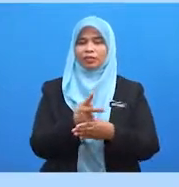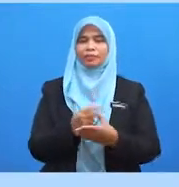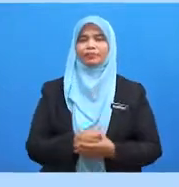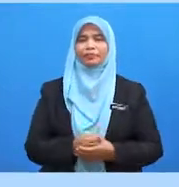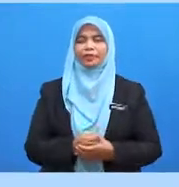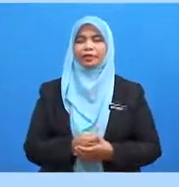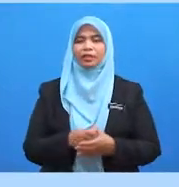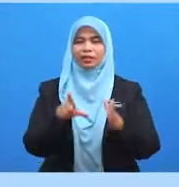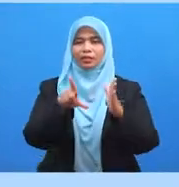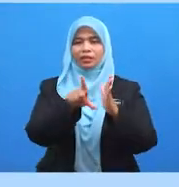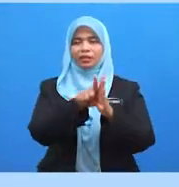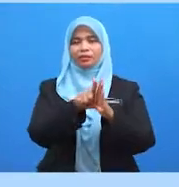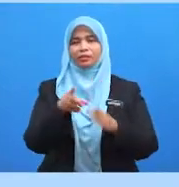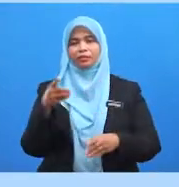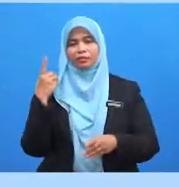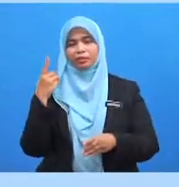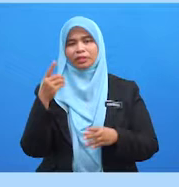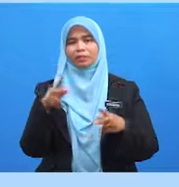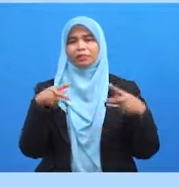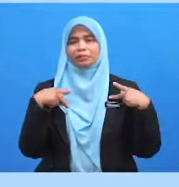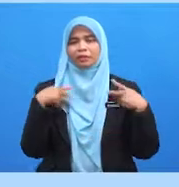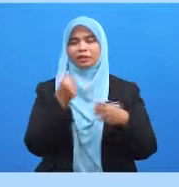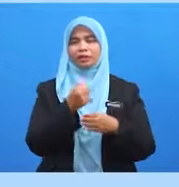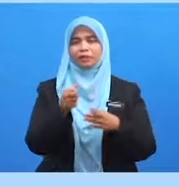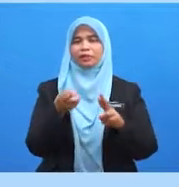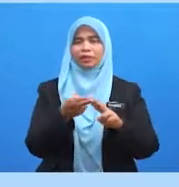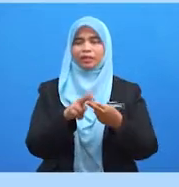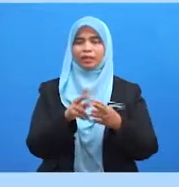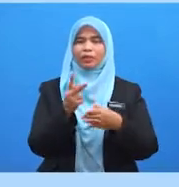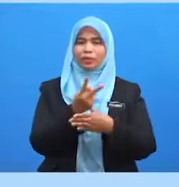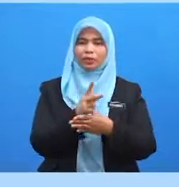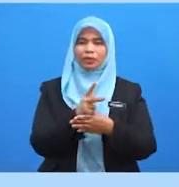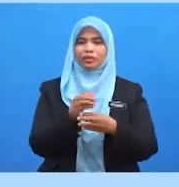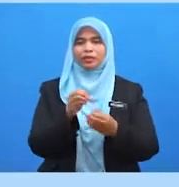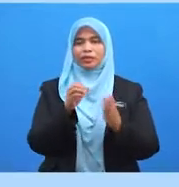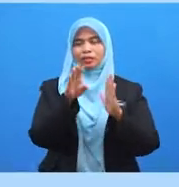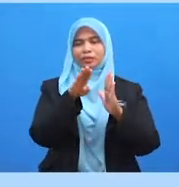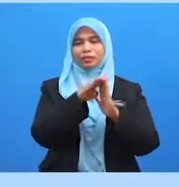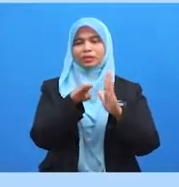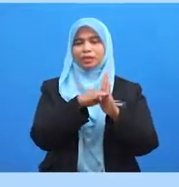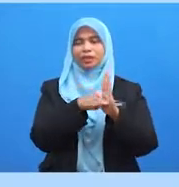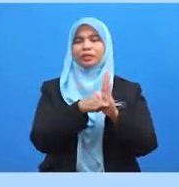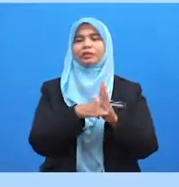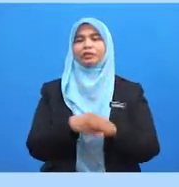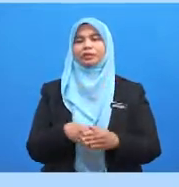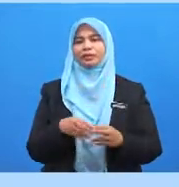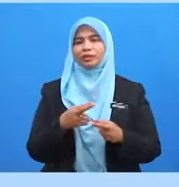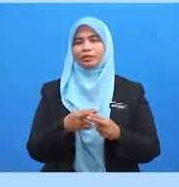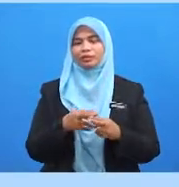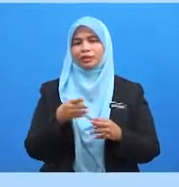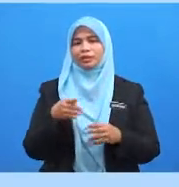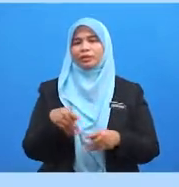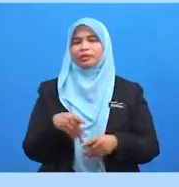Latar belakang pemilik atau rakan kongsi menyenaraikan butir-butir peribadi pemilik